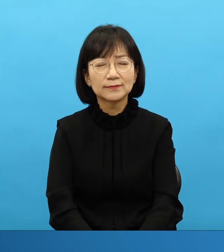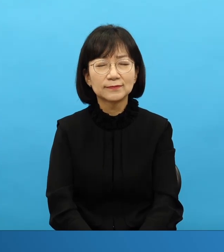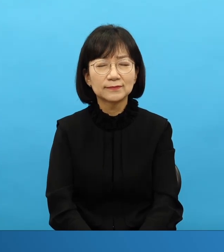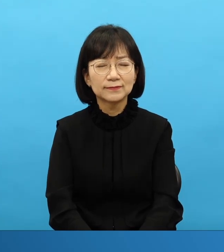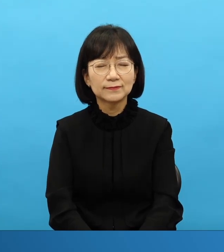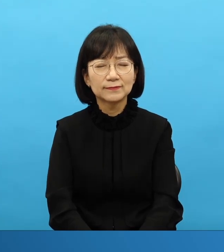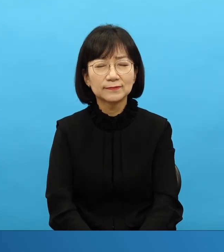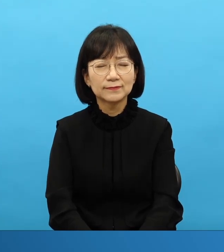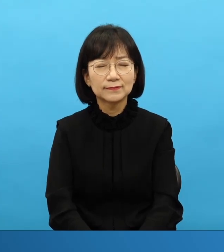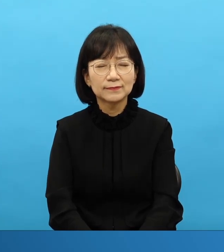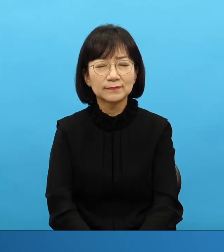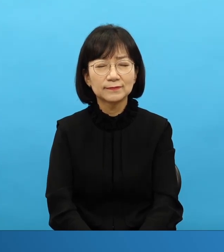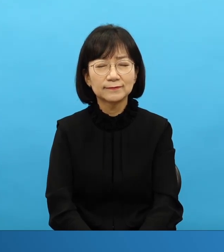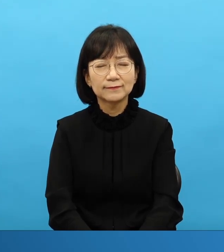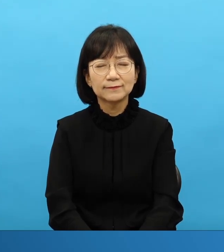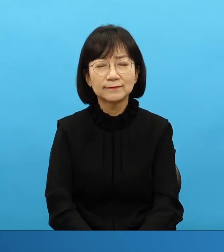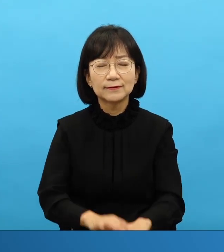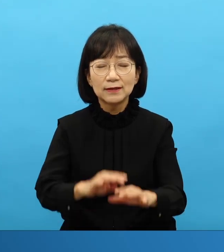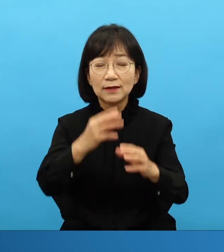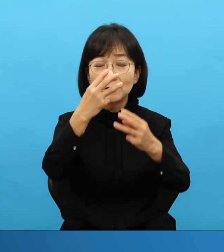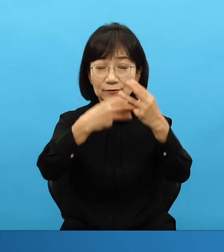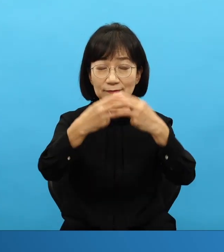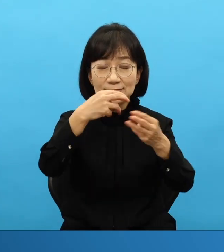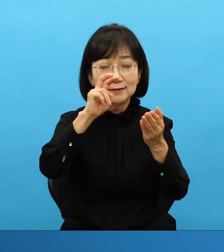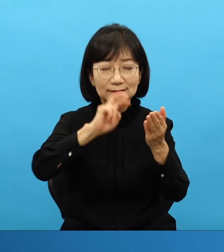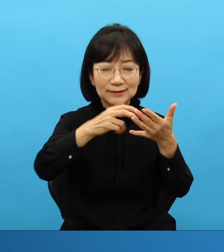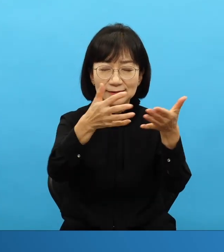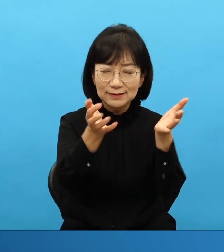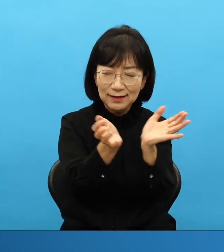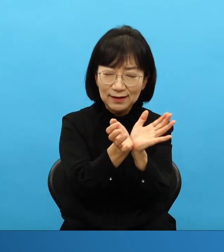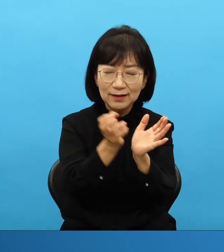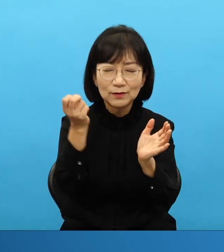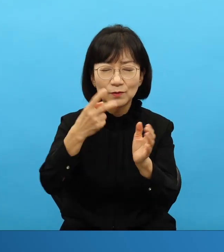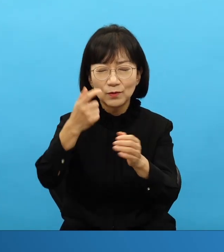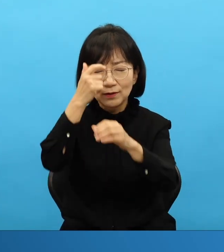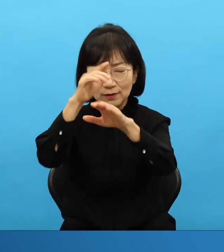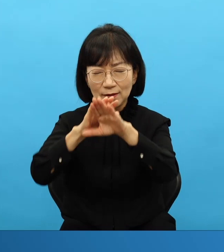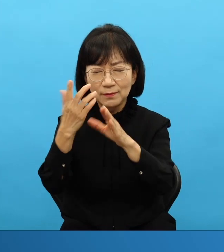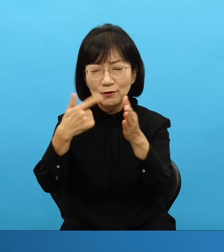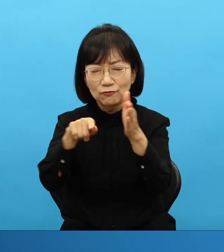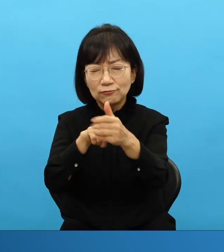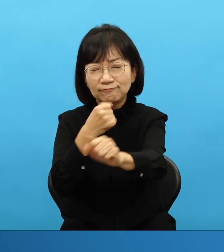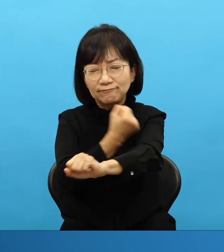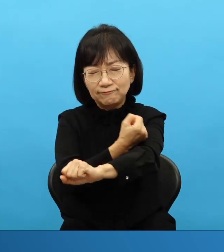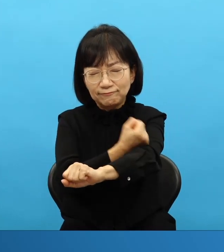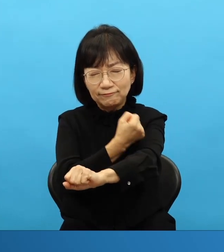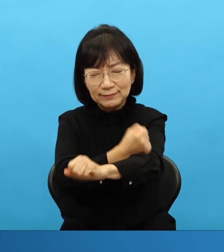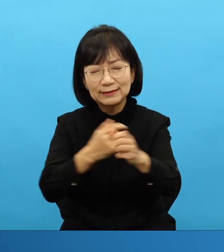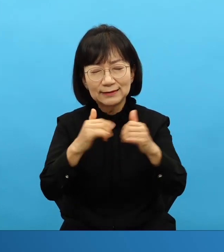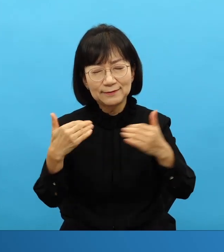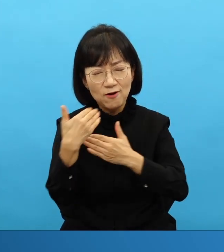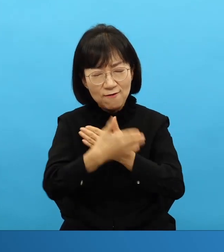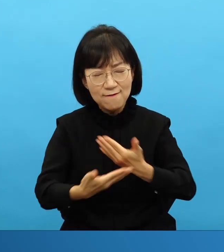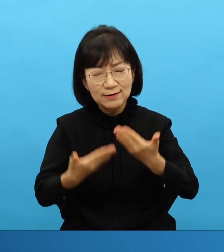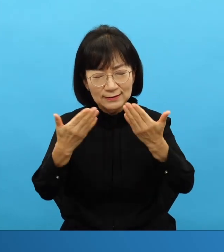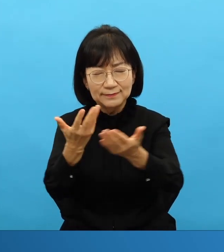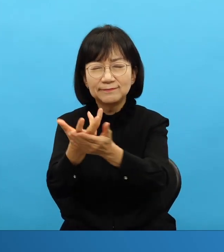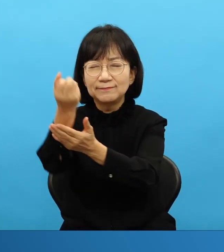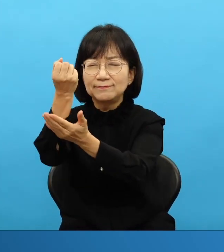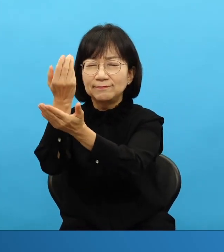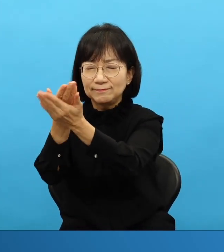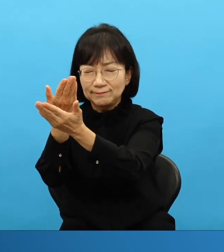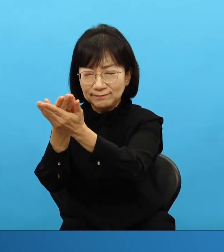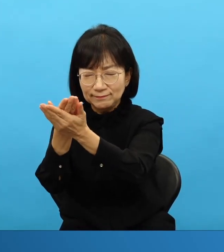的蒙福时间。 우리 렘넌트 찬양대와 예배를 돕는 모든 위원들의 헌신을 받아주시고 위성과 또 인터넷으로